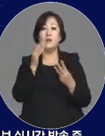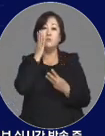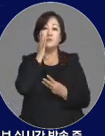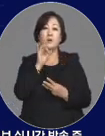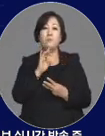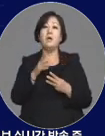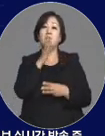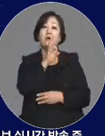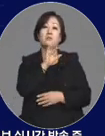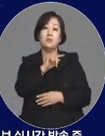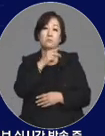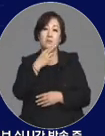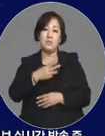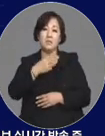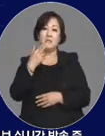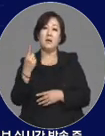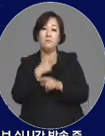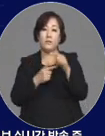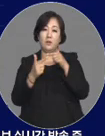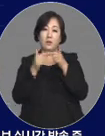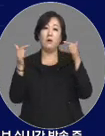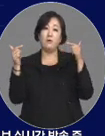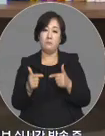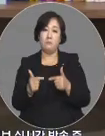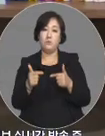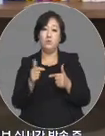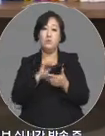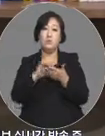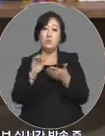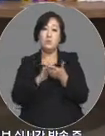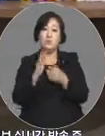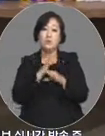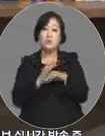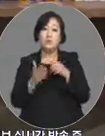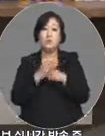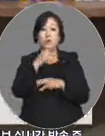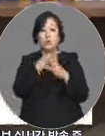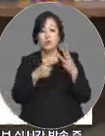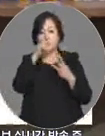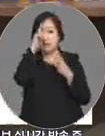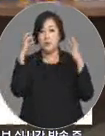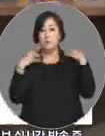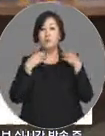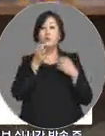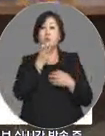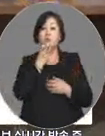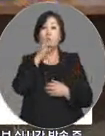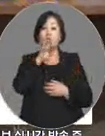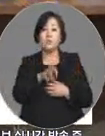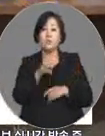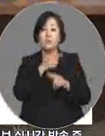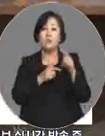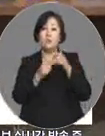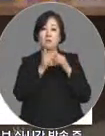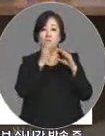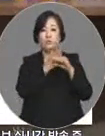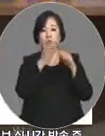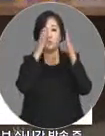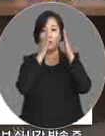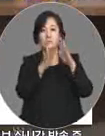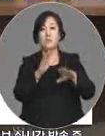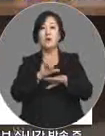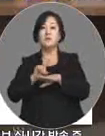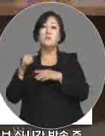울산만 0.73% 감소한 겁니다. 윤석열 정부가 수도권 중심 정책을 취하면서 지방균형발전